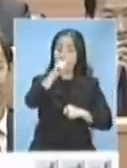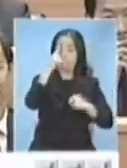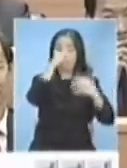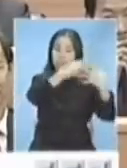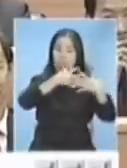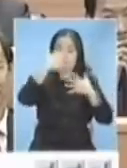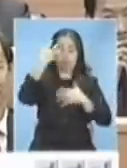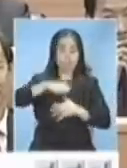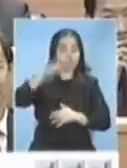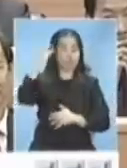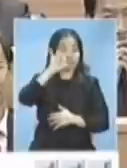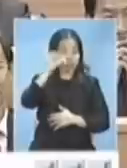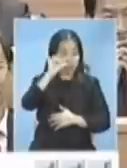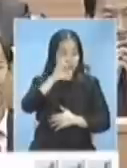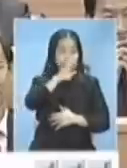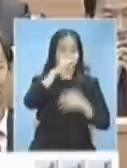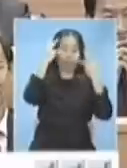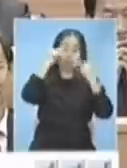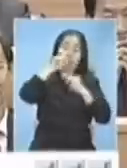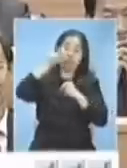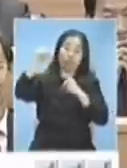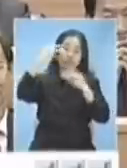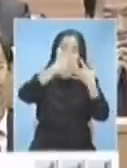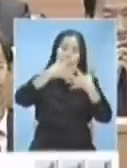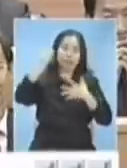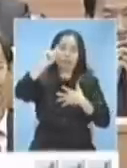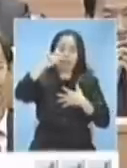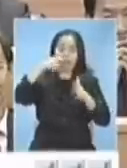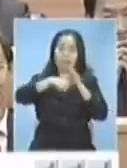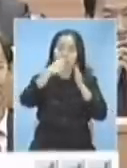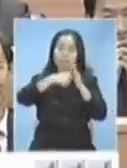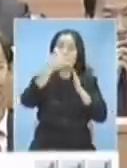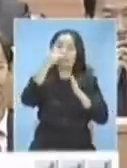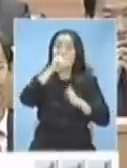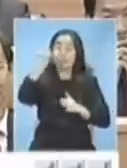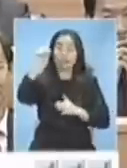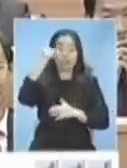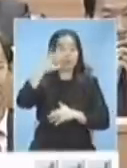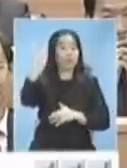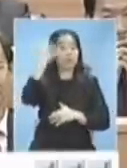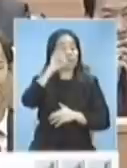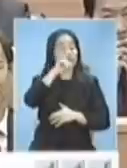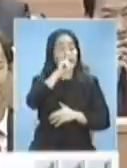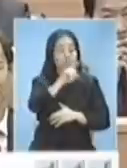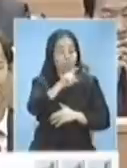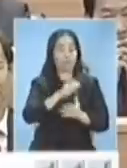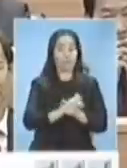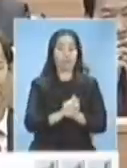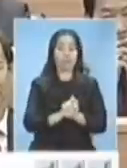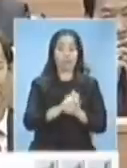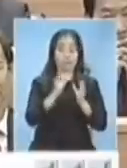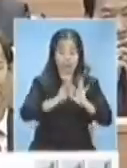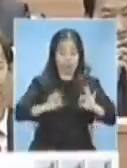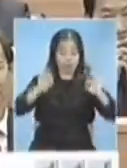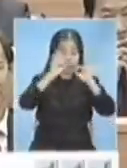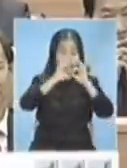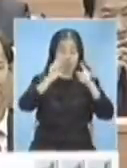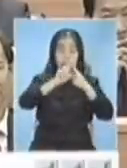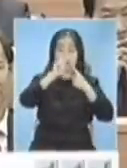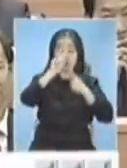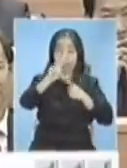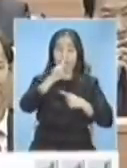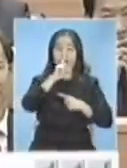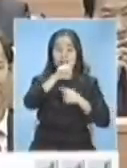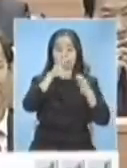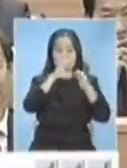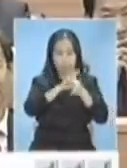ริกาว่าที่มาเหตุผลหลักฐานคืออะไรท่านได้กระทำหรือไม่และที่สำคัญคำถามที่สองของดิฉันนะ